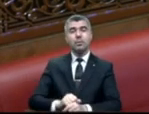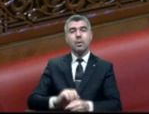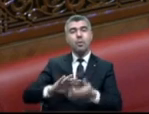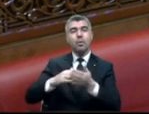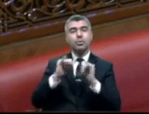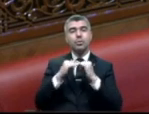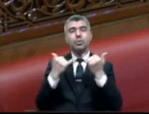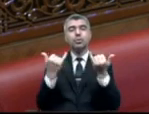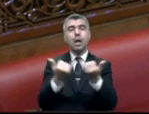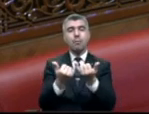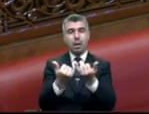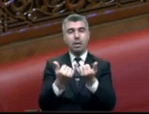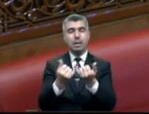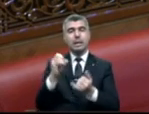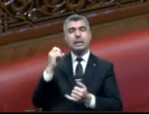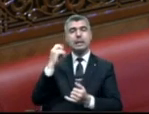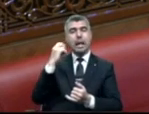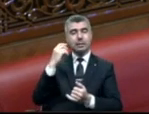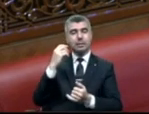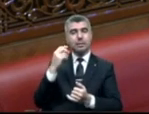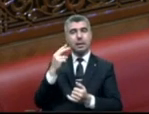خلال جلسة العمل يوم الثلاثاء